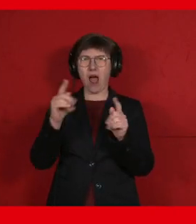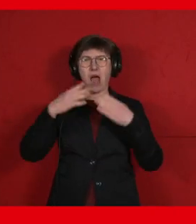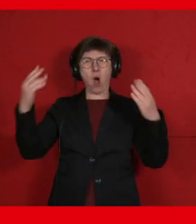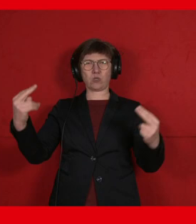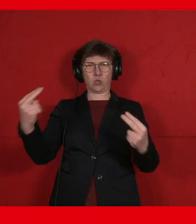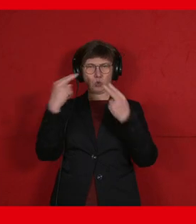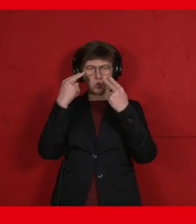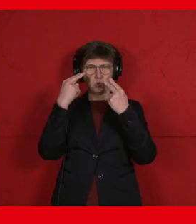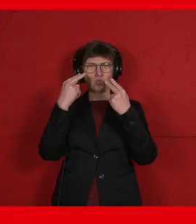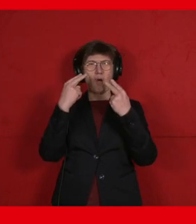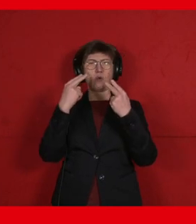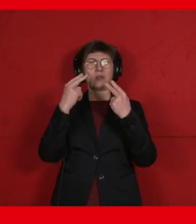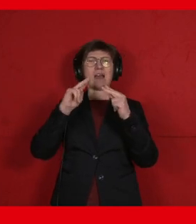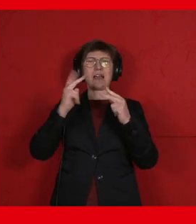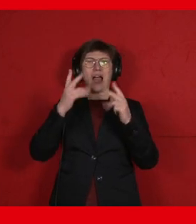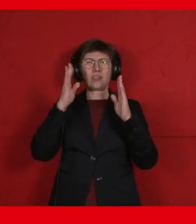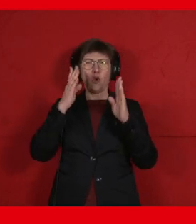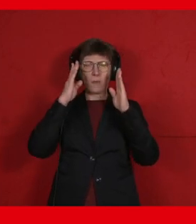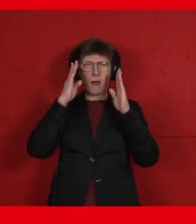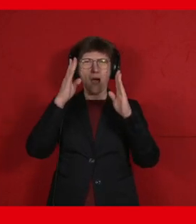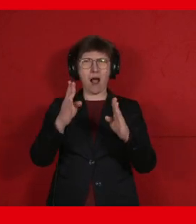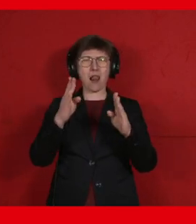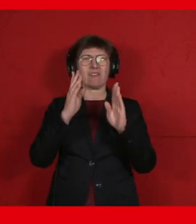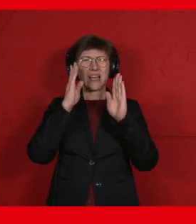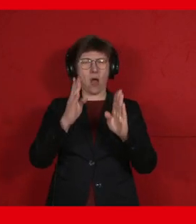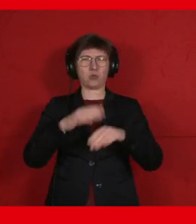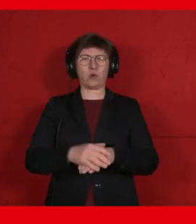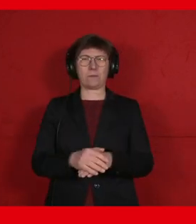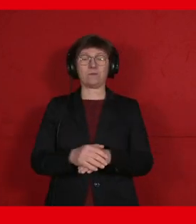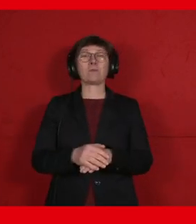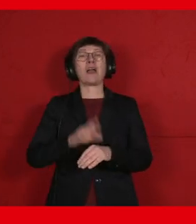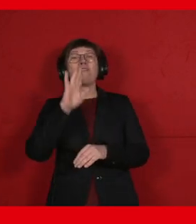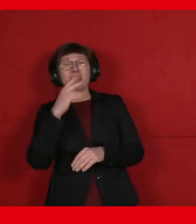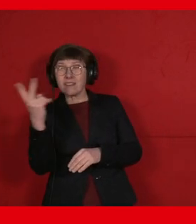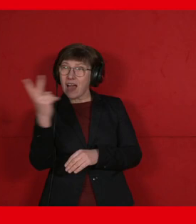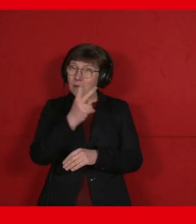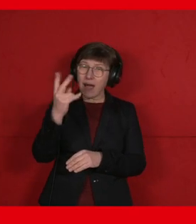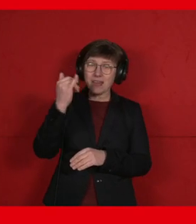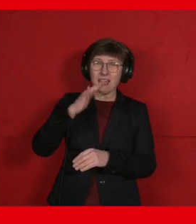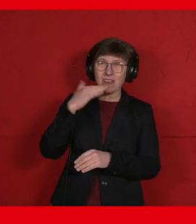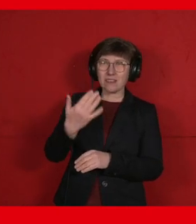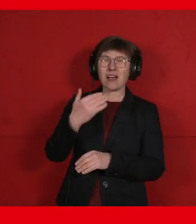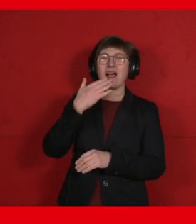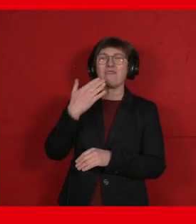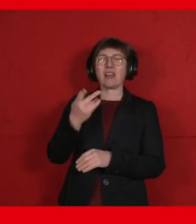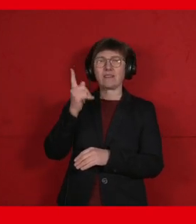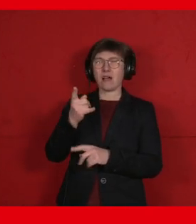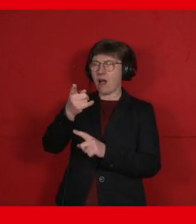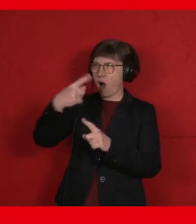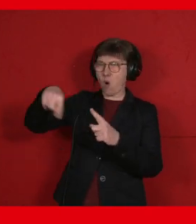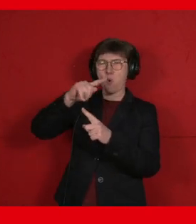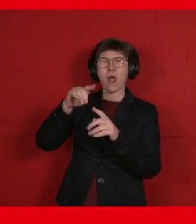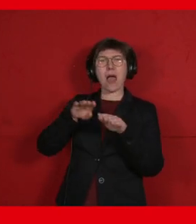außen zugehört haben, weil gleich gehen wir, glaube ich, wieder in die Klausur. Herzlichen Dank an Sie beide. Vielen Dank. Vielen Dank auch an